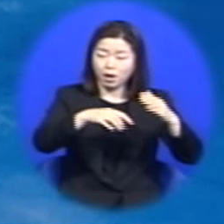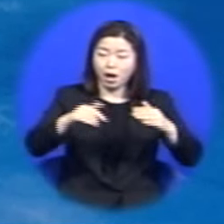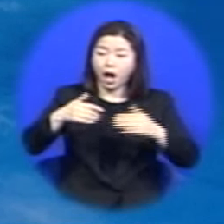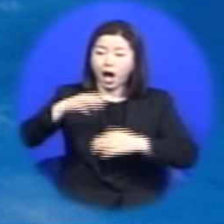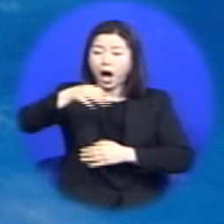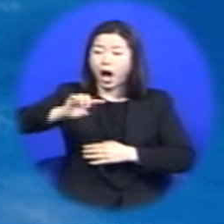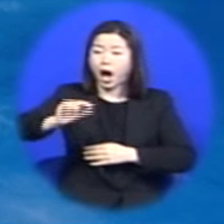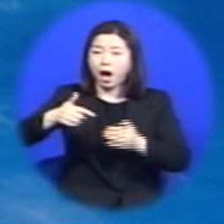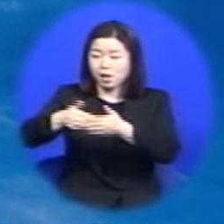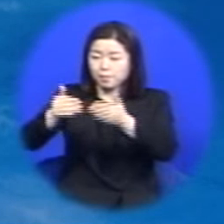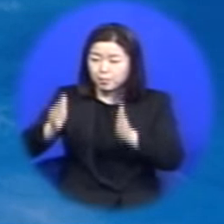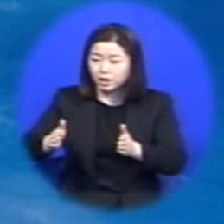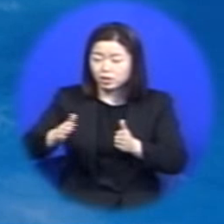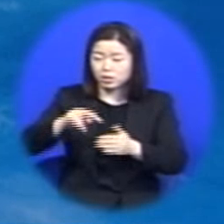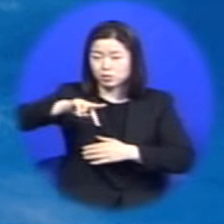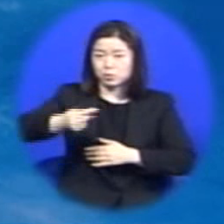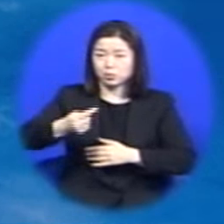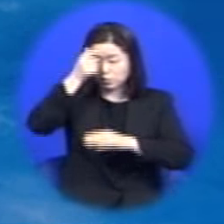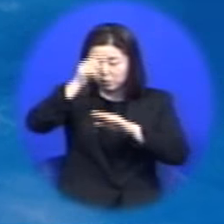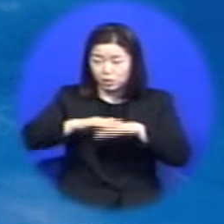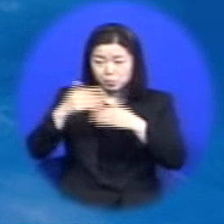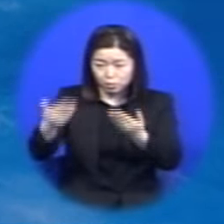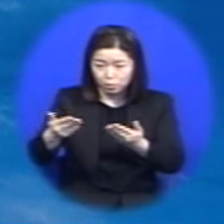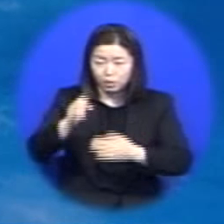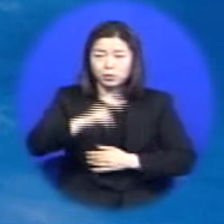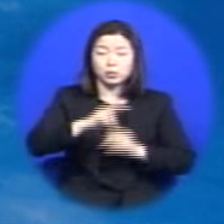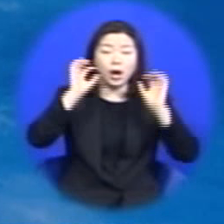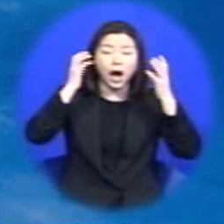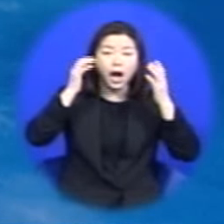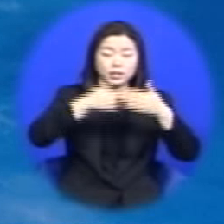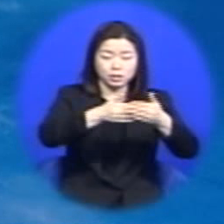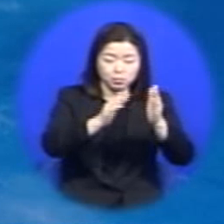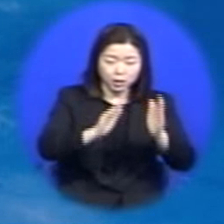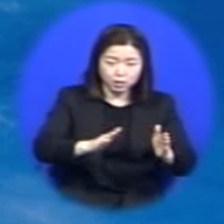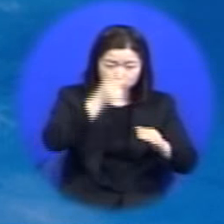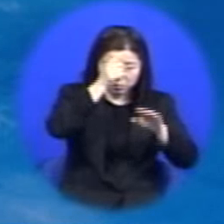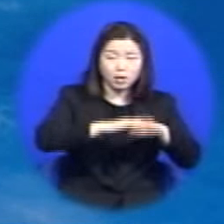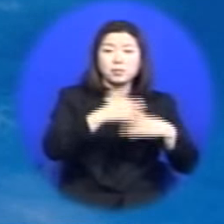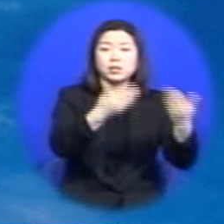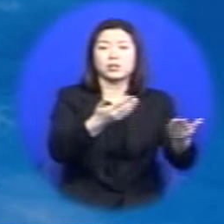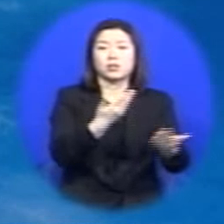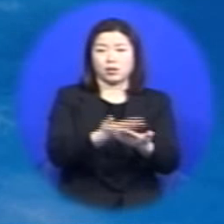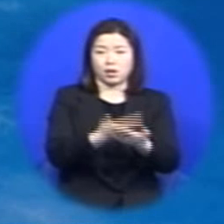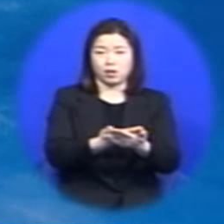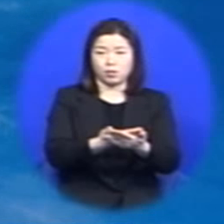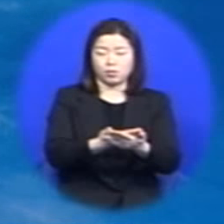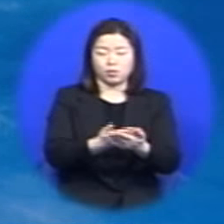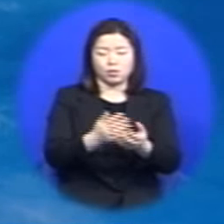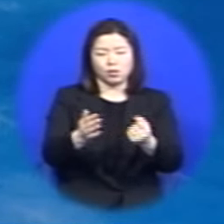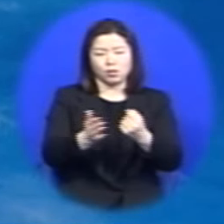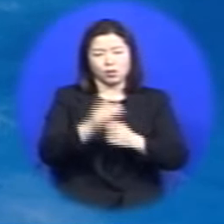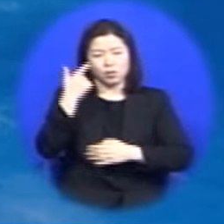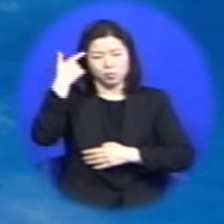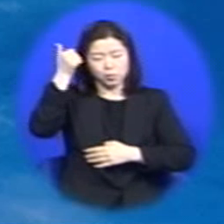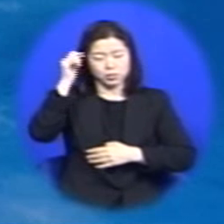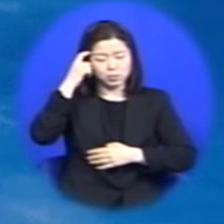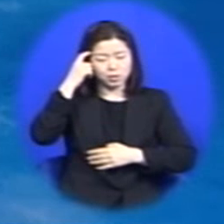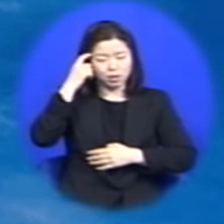드려달라는 거예요. 아이들 방에서도 또 예배를 드려달라는 거예요. 그래서 목사님 생각이 이러다가 화장실에서도